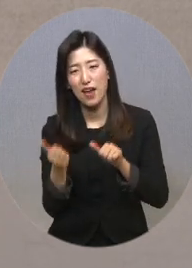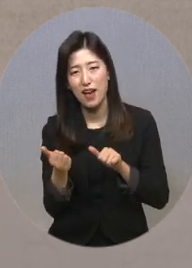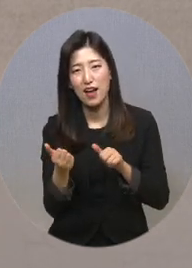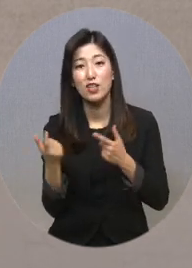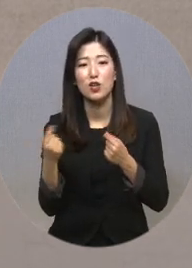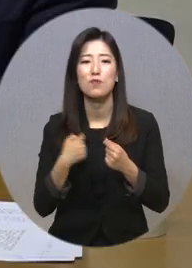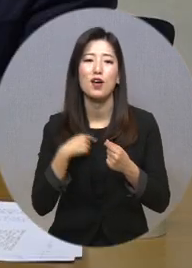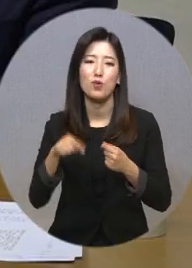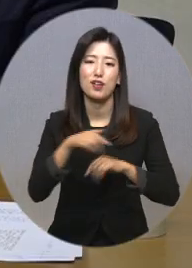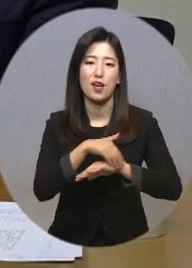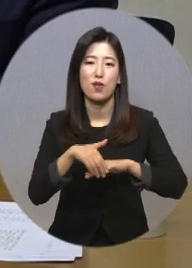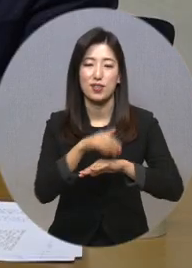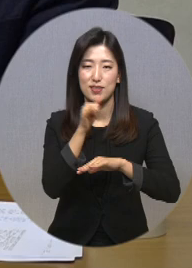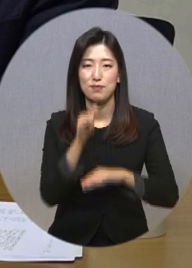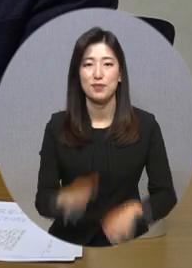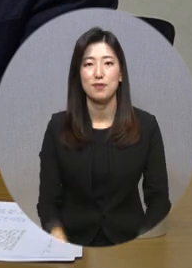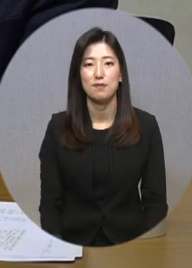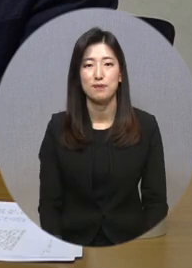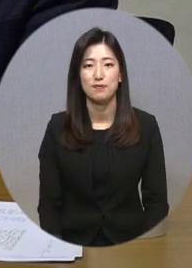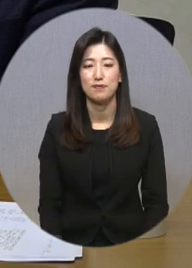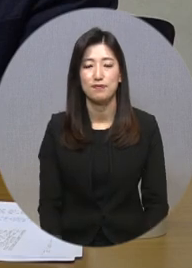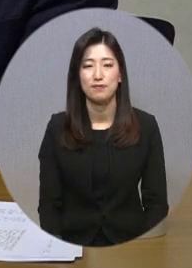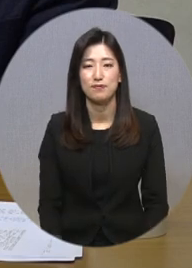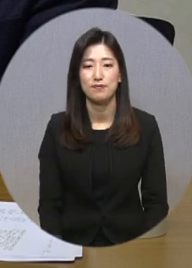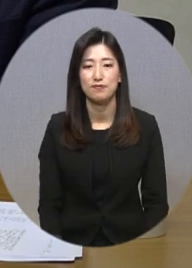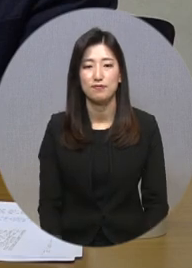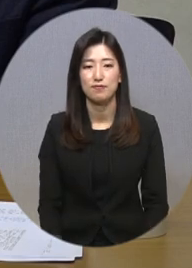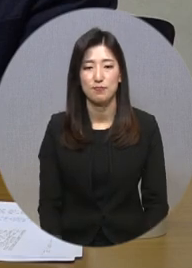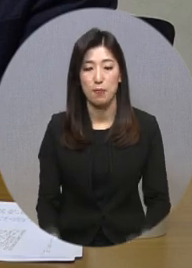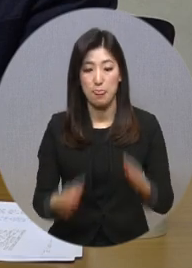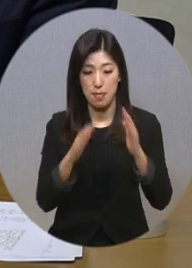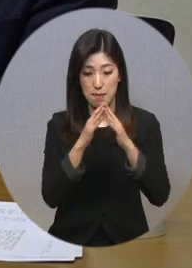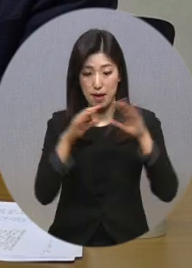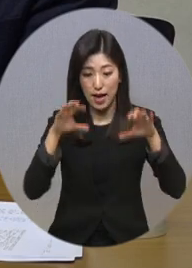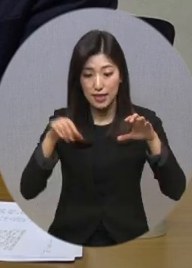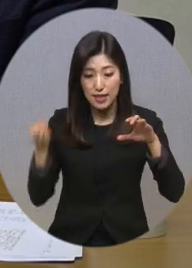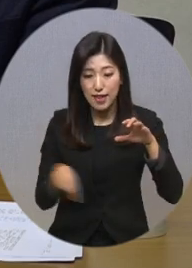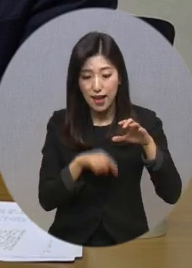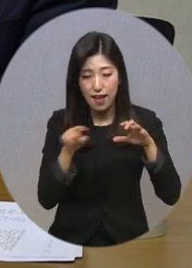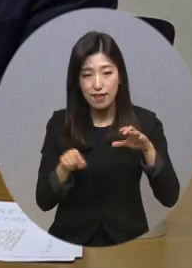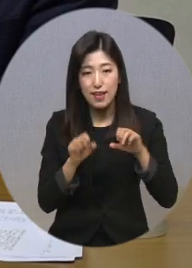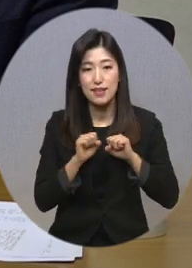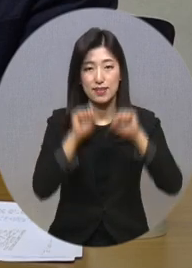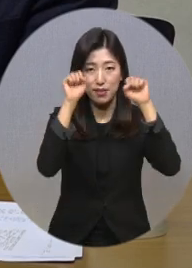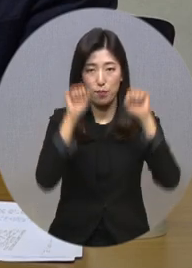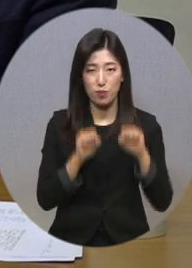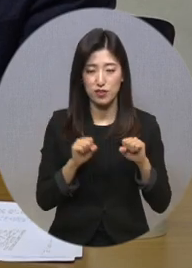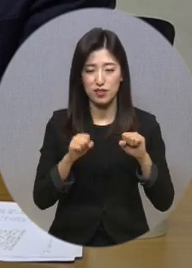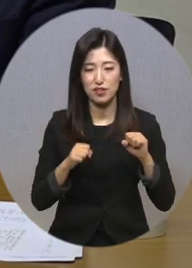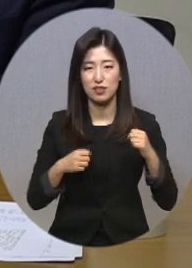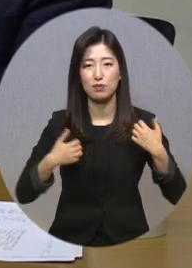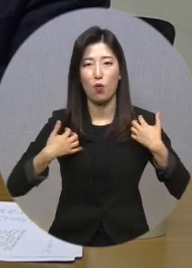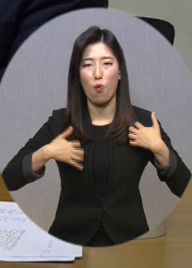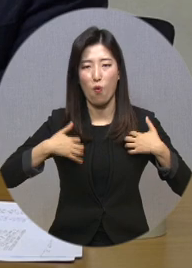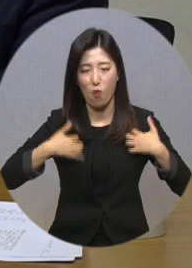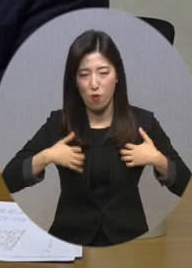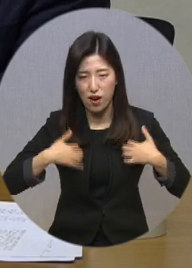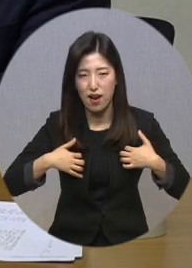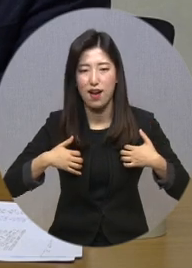있습니다. 물론 마을 안에는 스포츠센터, 오락시설,